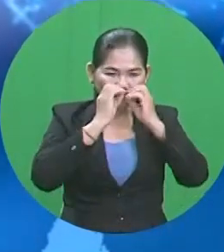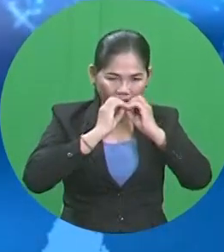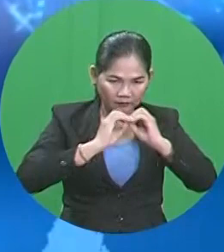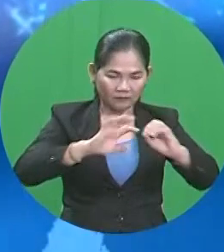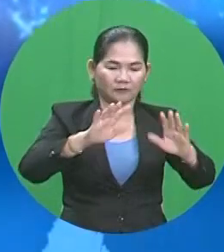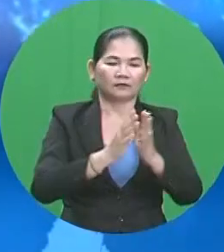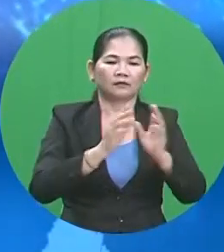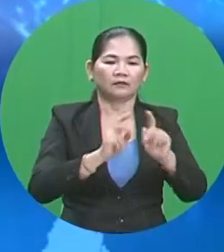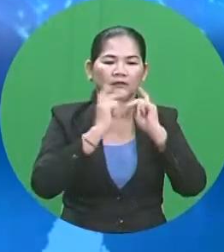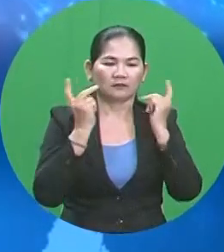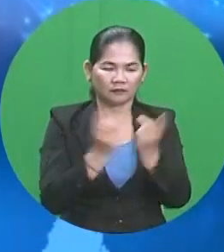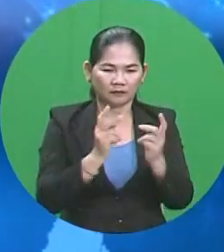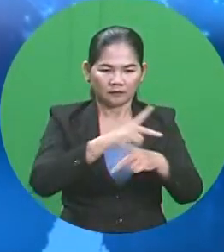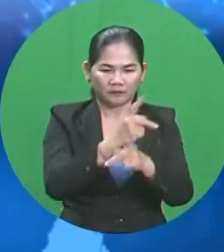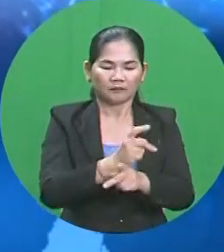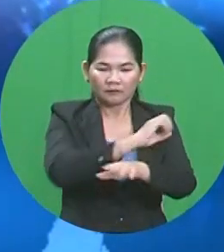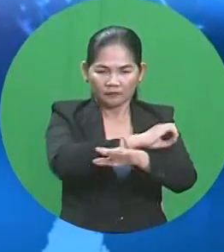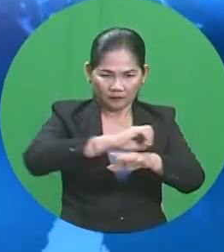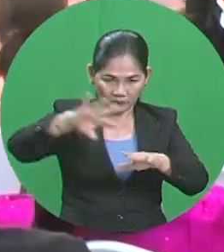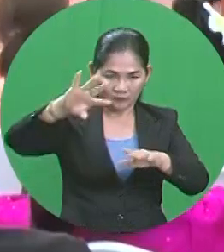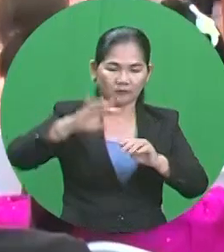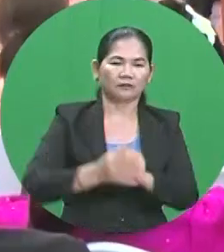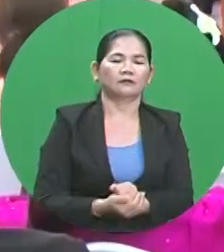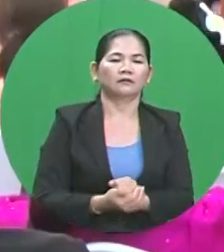ភាពគណៈកម្មការផលិតភាពយន្ត